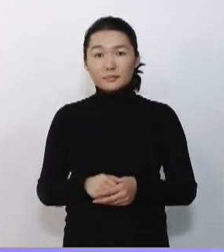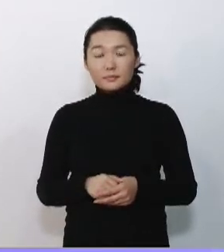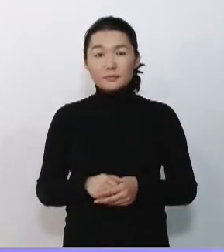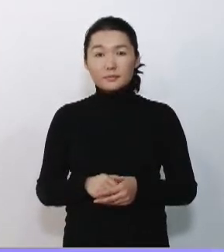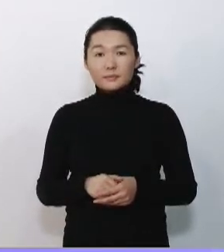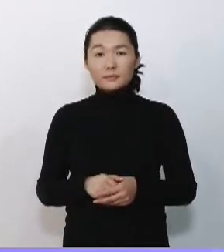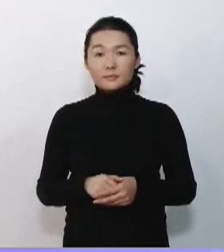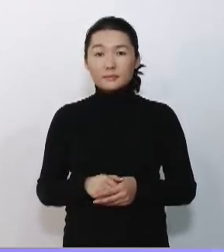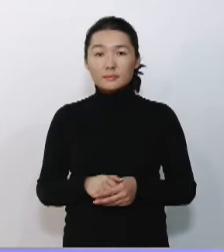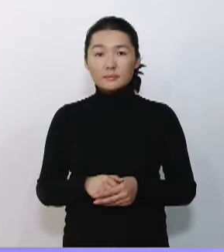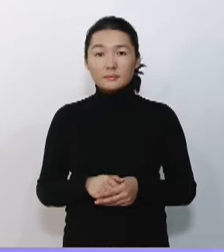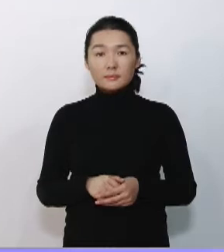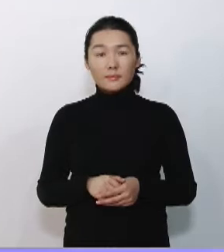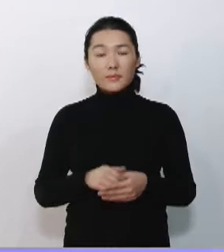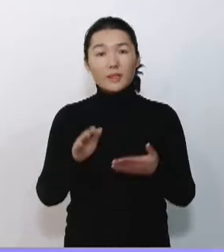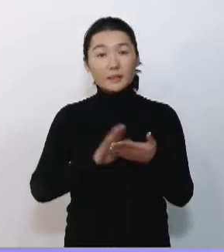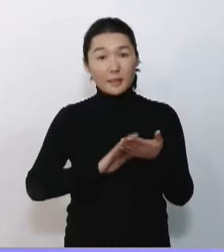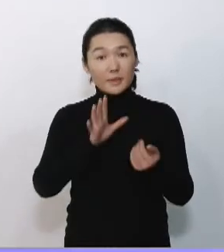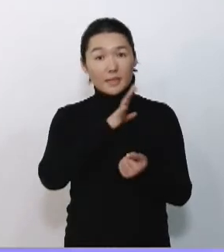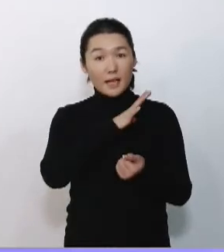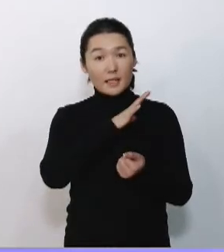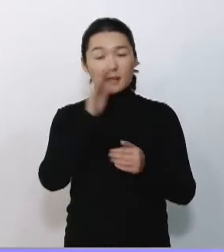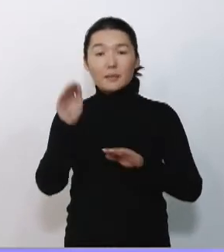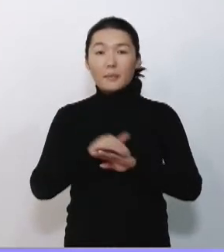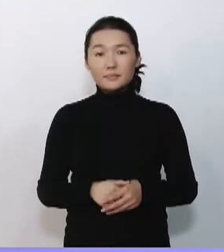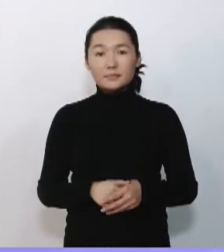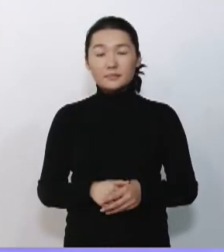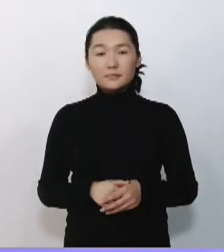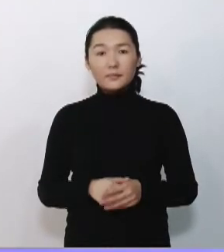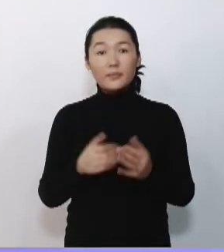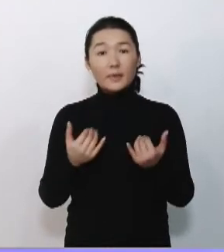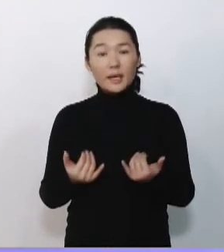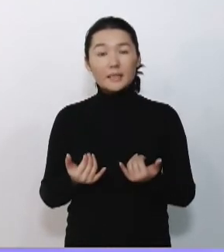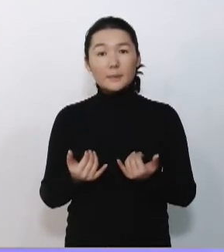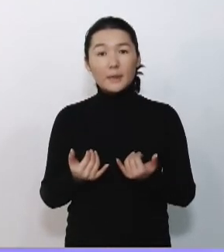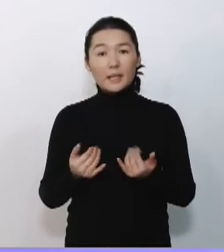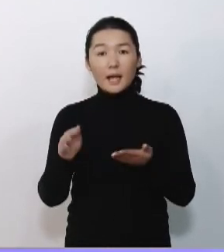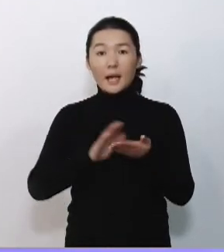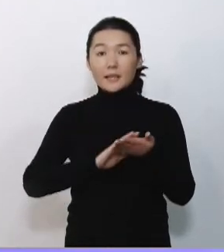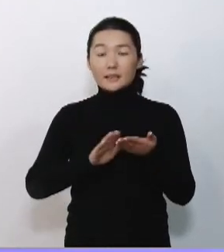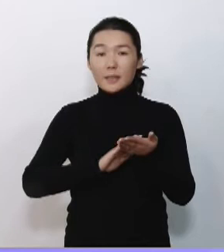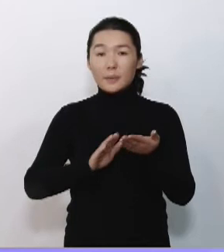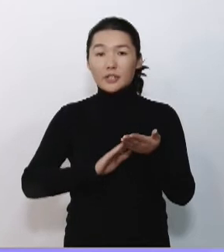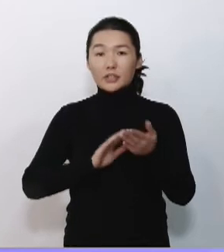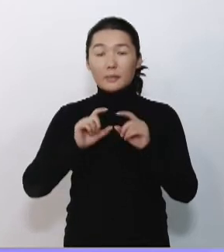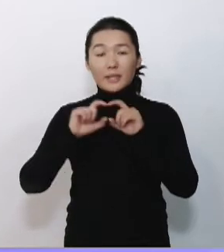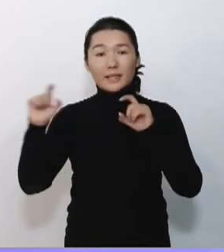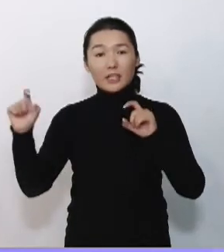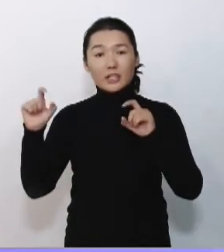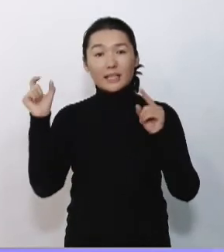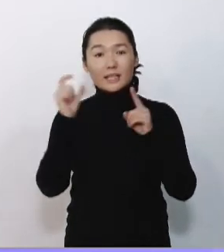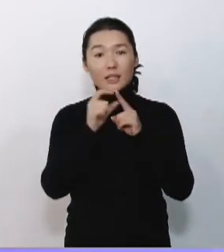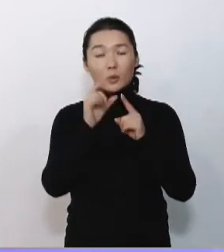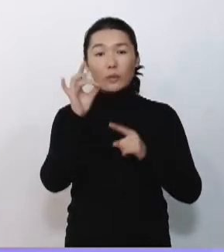Записали? Молодцы! А теперь запишем предложение со